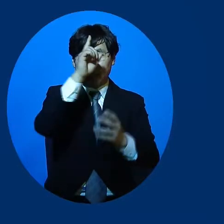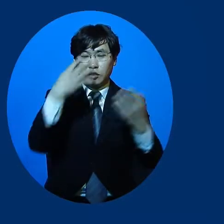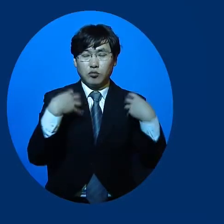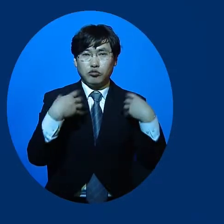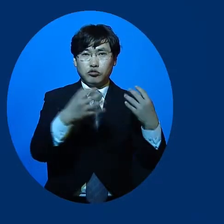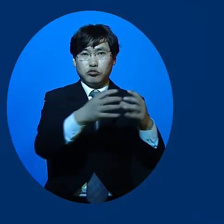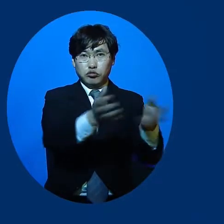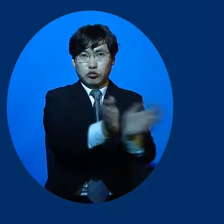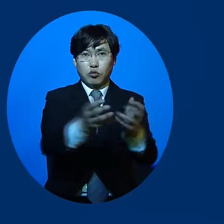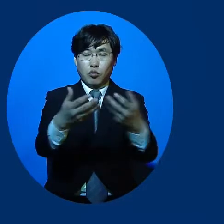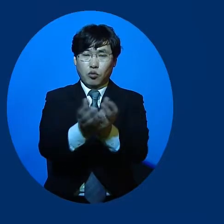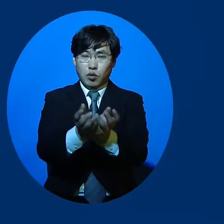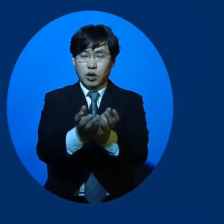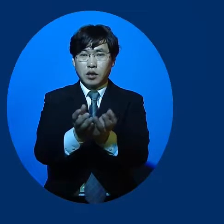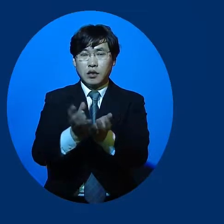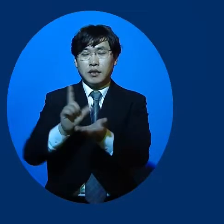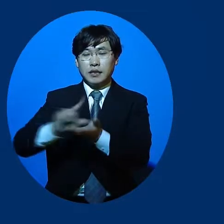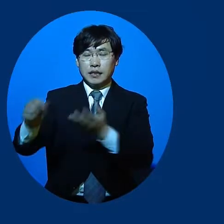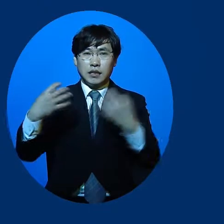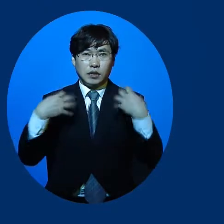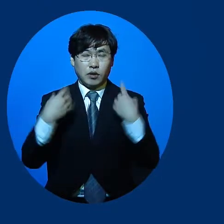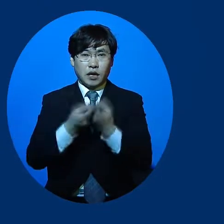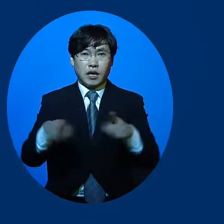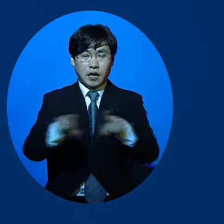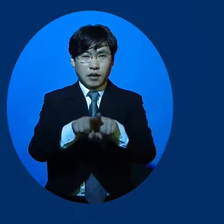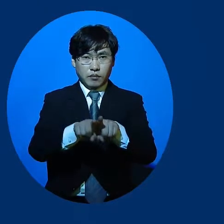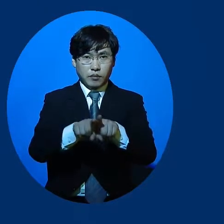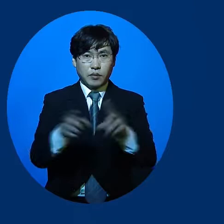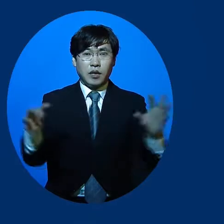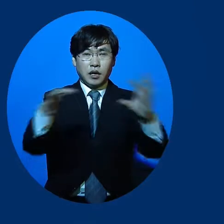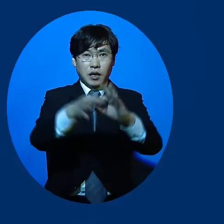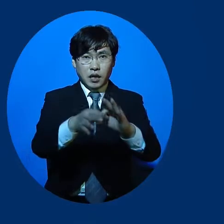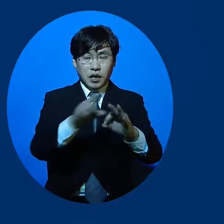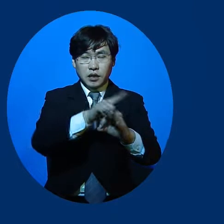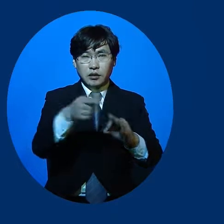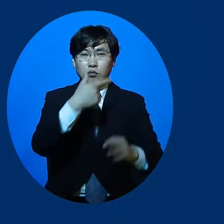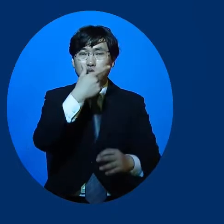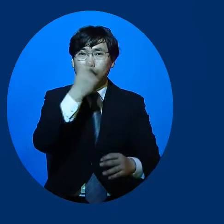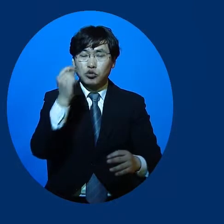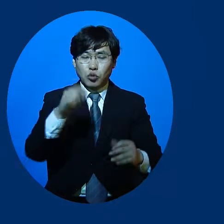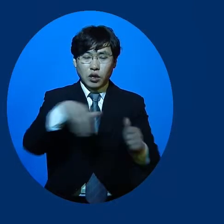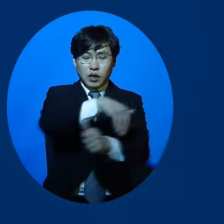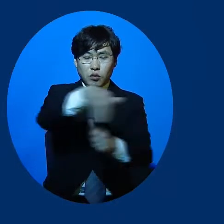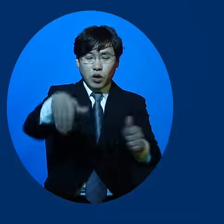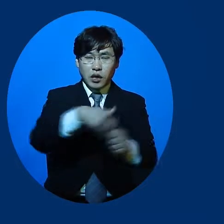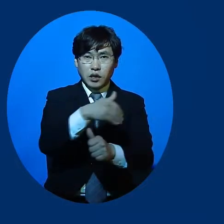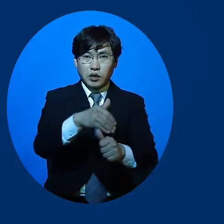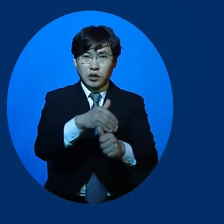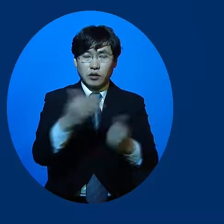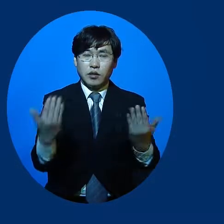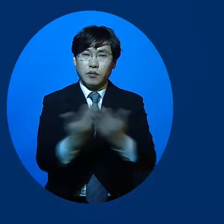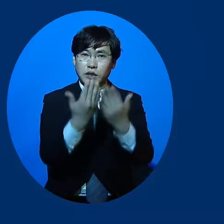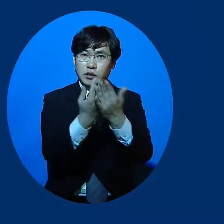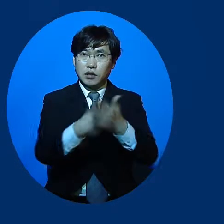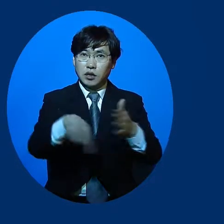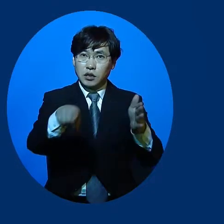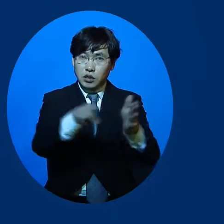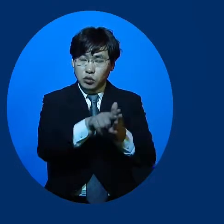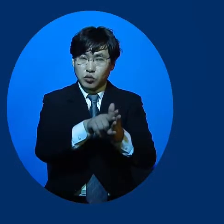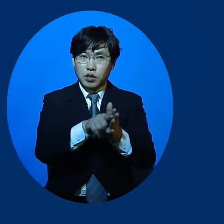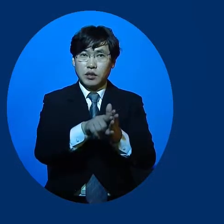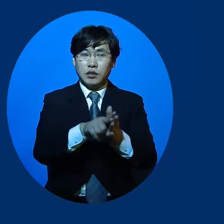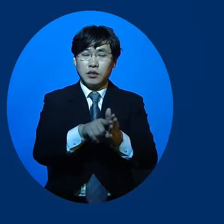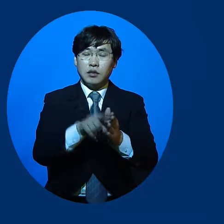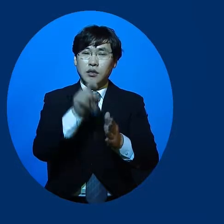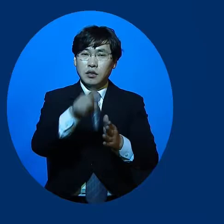그리고 지자체 등과 협의해서 절대적으로 부족한 장애인 체육시설을 우리의 여건